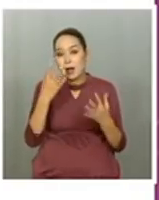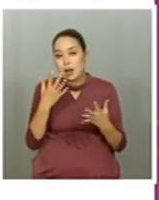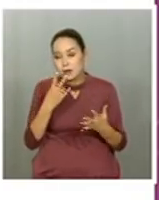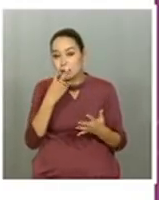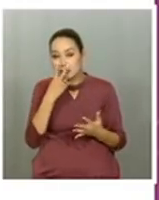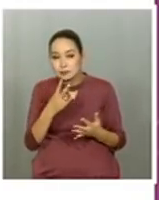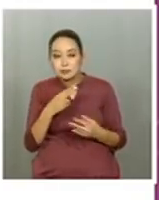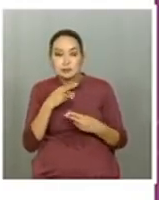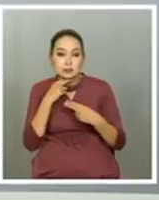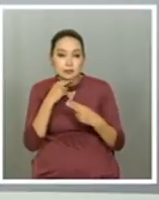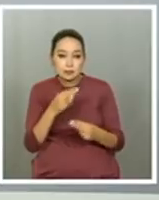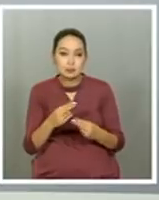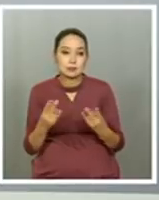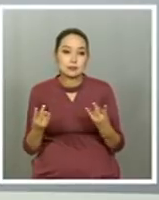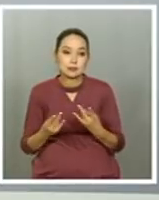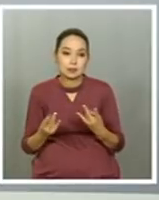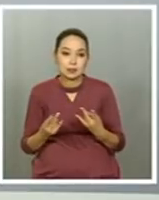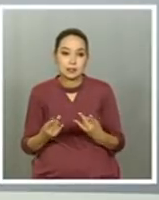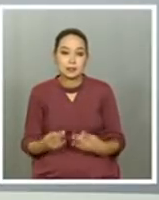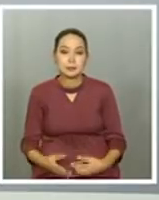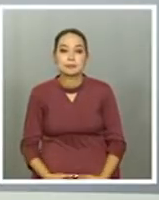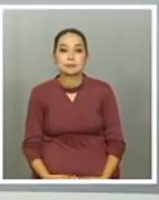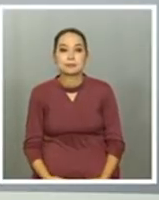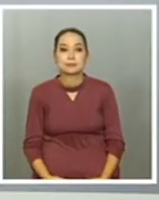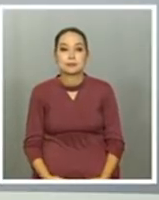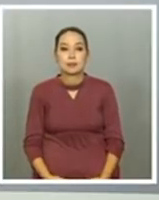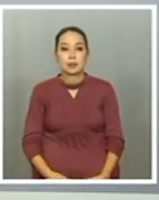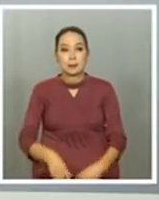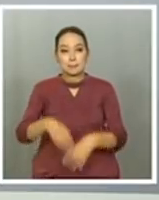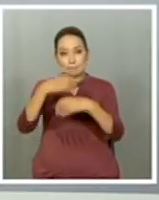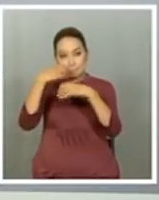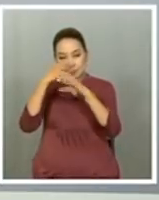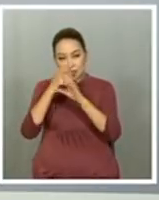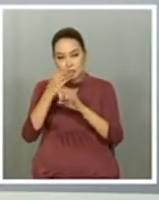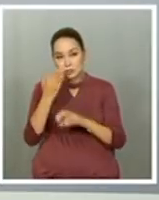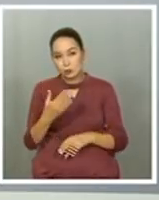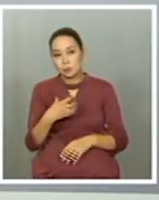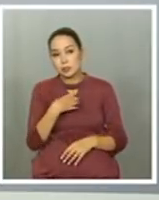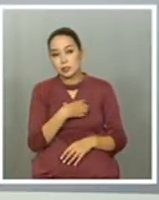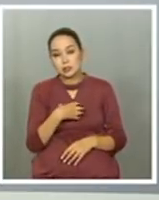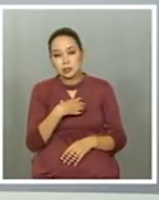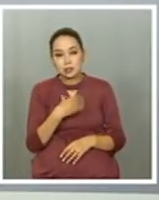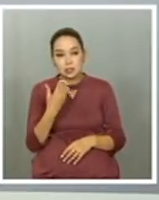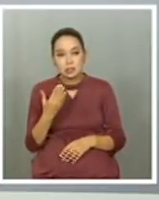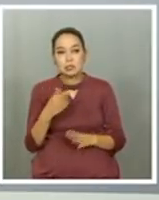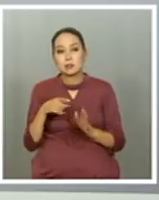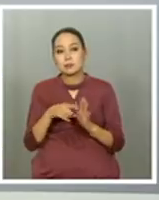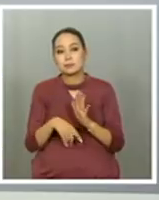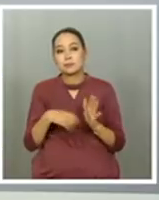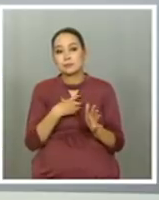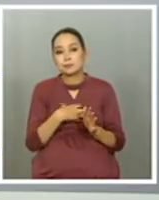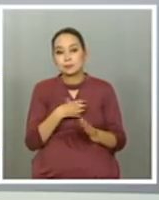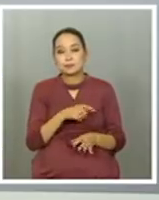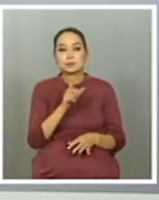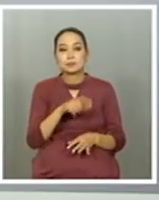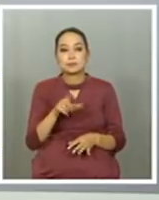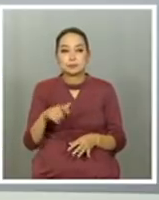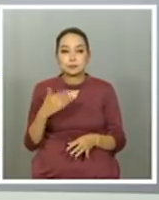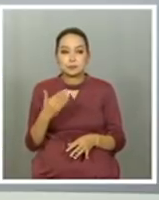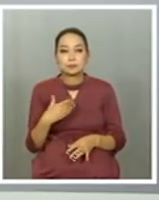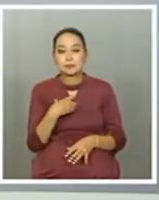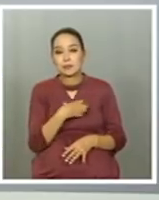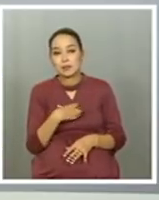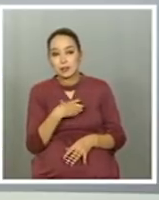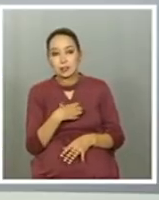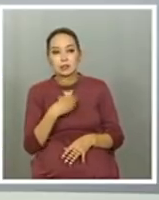назар аударуымыз керек. Микроскопты негізгі айқындау қабілеті, мысалы, адам көзінің негізгі айқындау